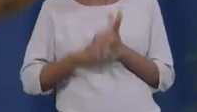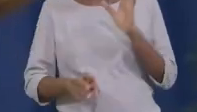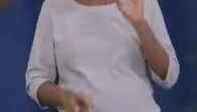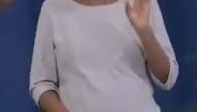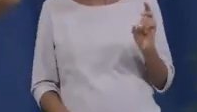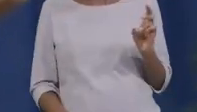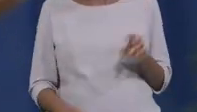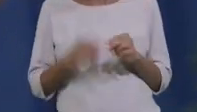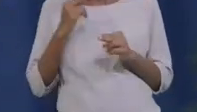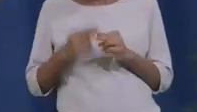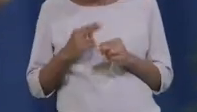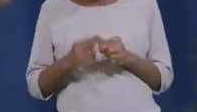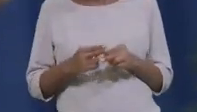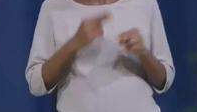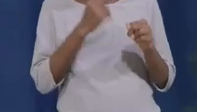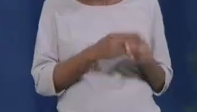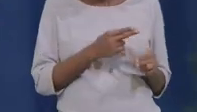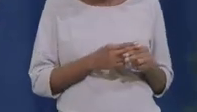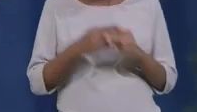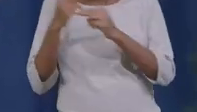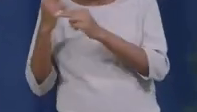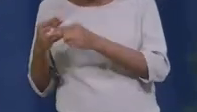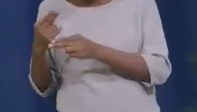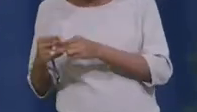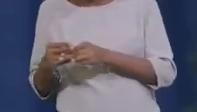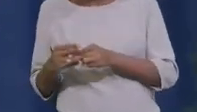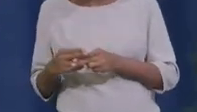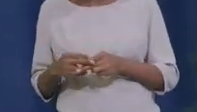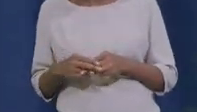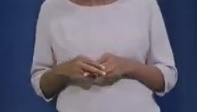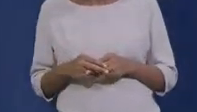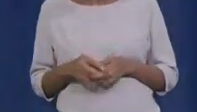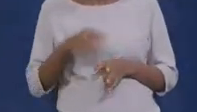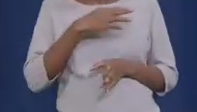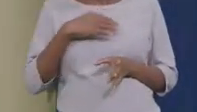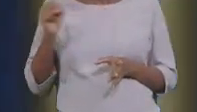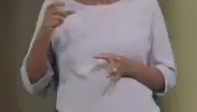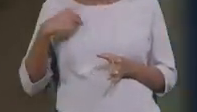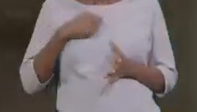chapitre 7. Des noms et des noms et des noms.